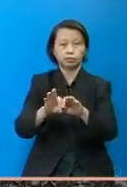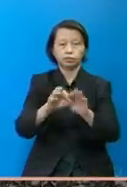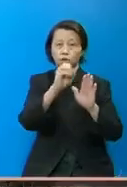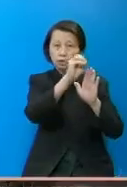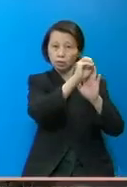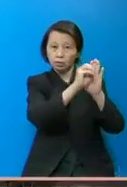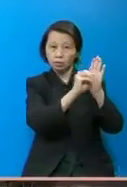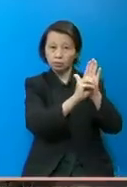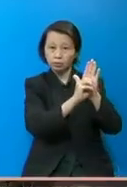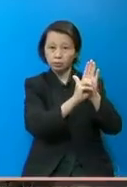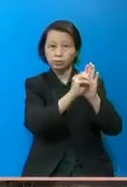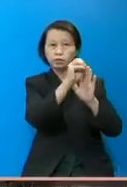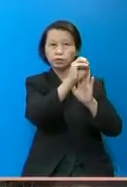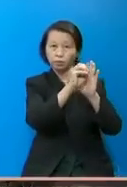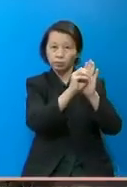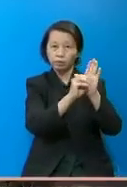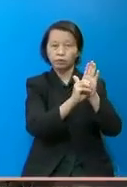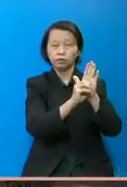ordinan-ordinan